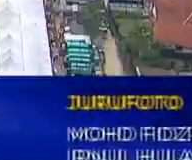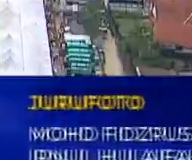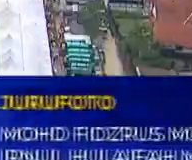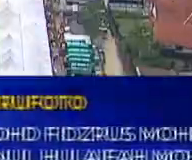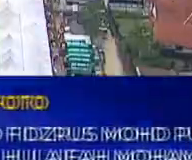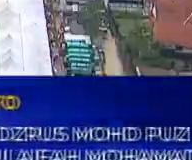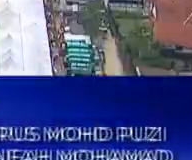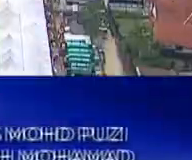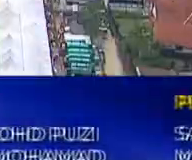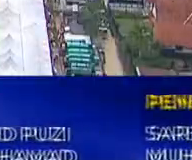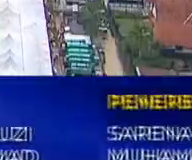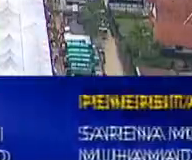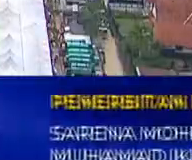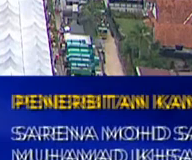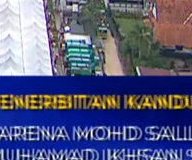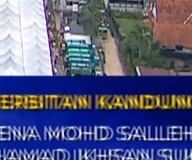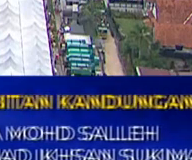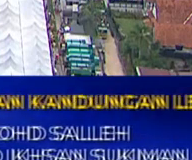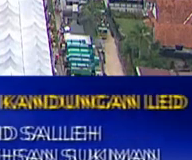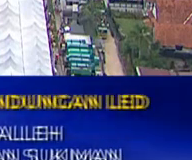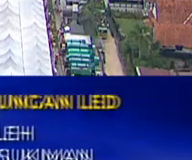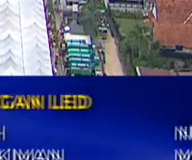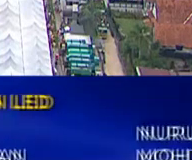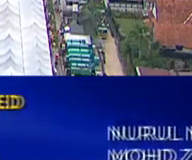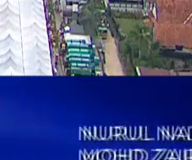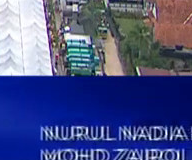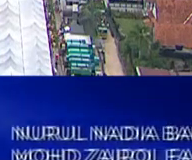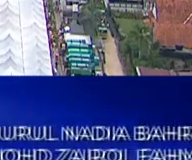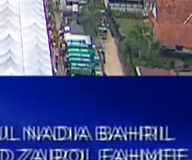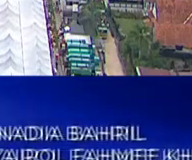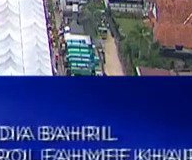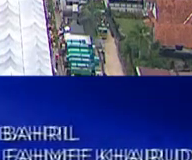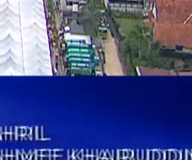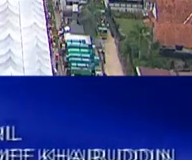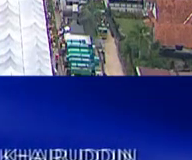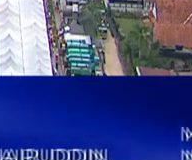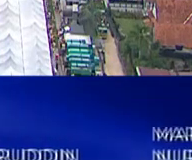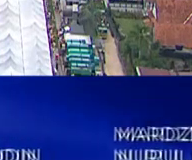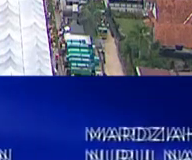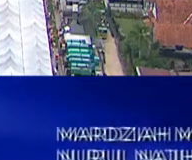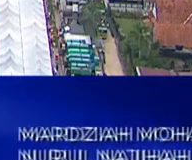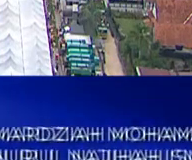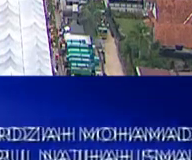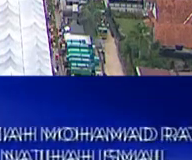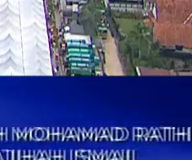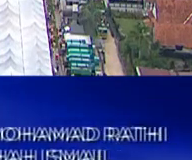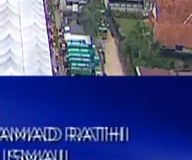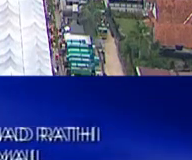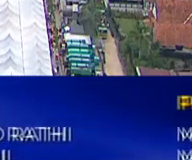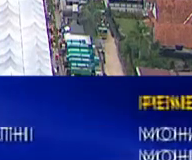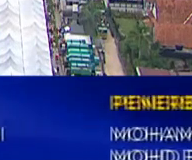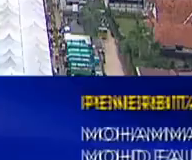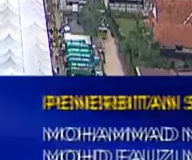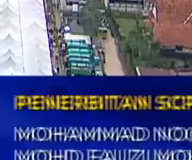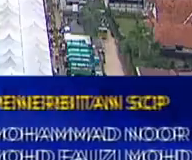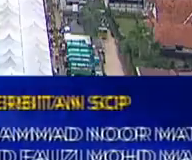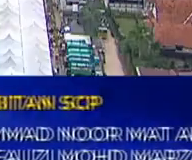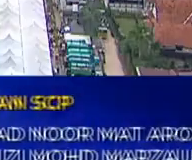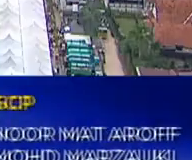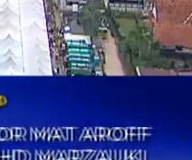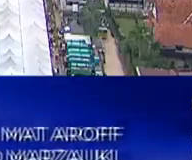Dengan itu, berakhirlah persembahan di sambutan Hari Kebangsaan